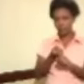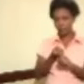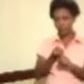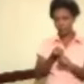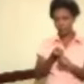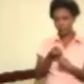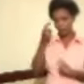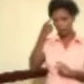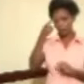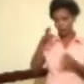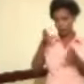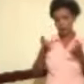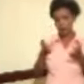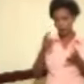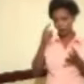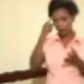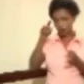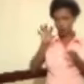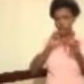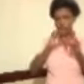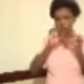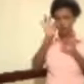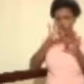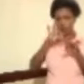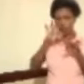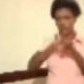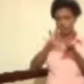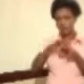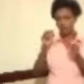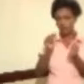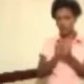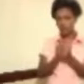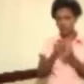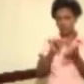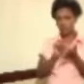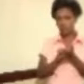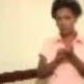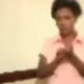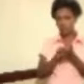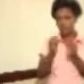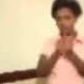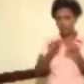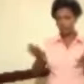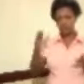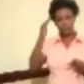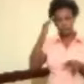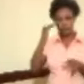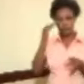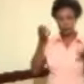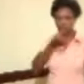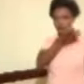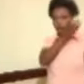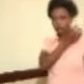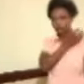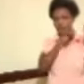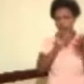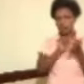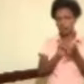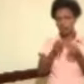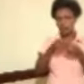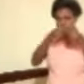je voulais une campagne électorale qui calme, sans violence, sans tête chargée. Mais ça, c'est une grosse